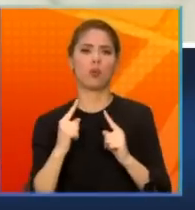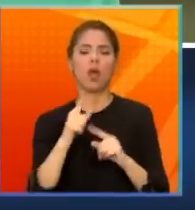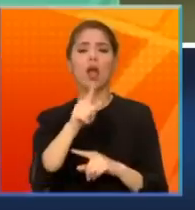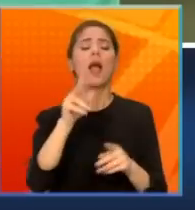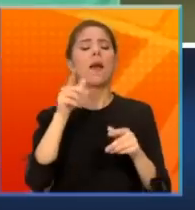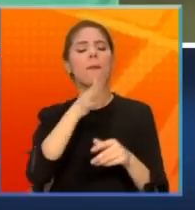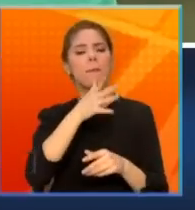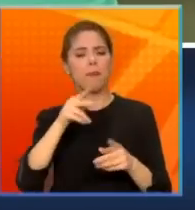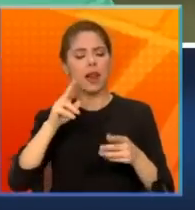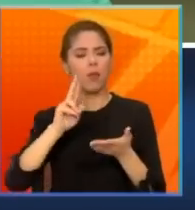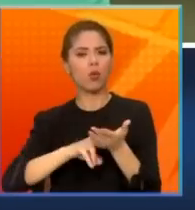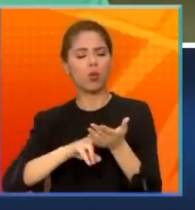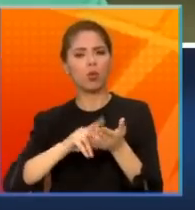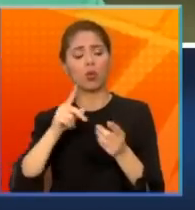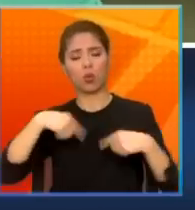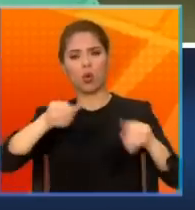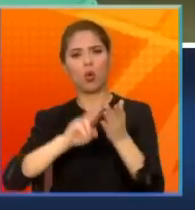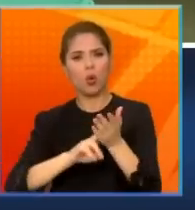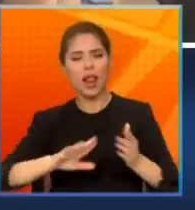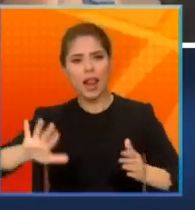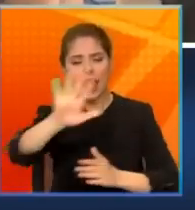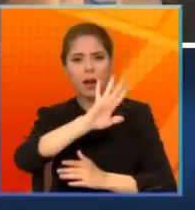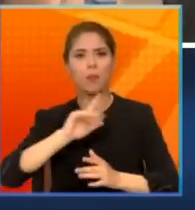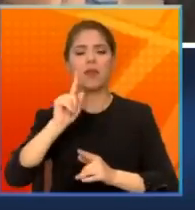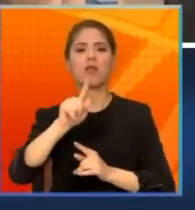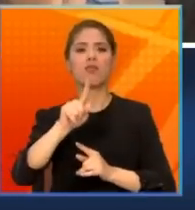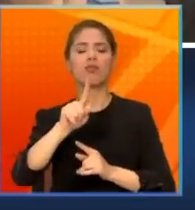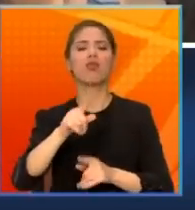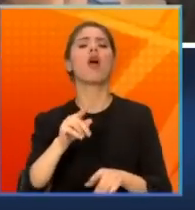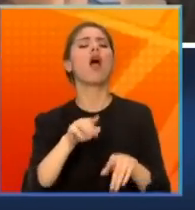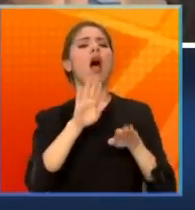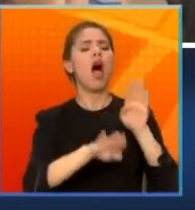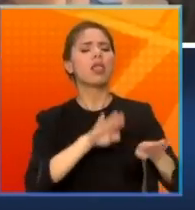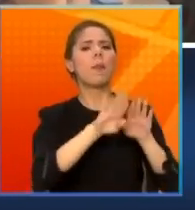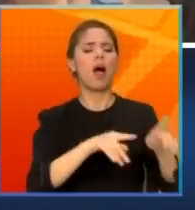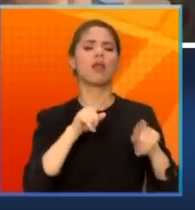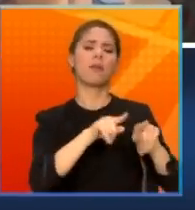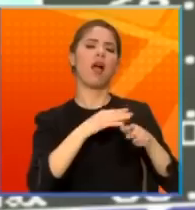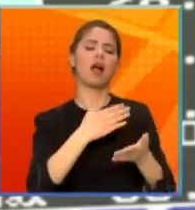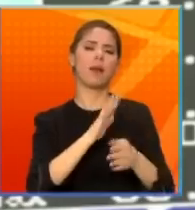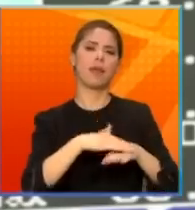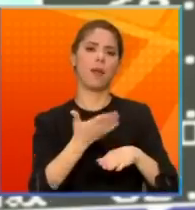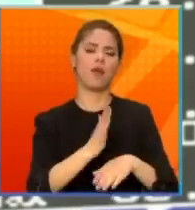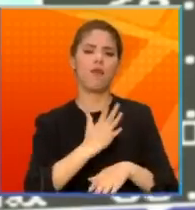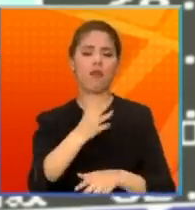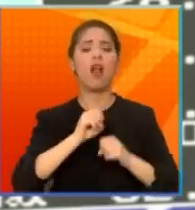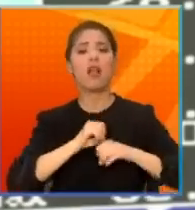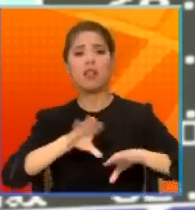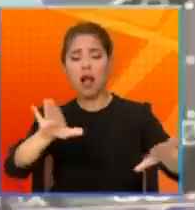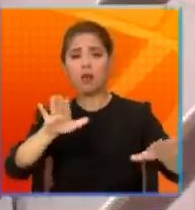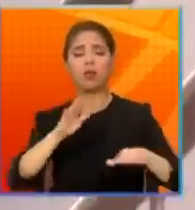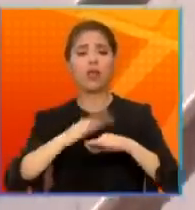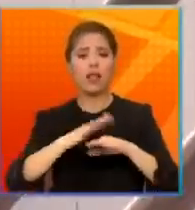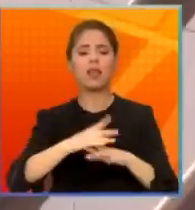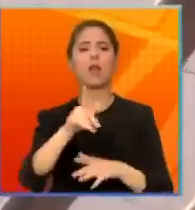Ve bilim kurulu üyelerimiz şu anda bunları adım adım takip etmektedirler. Salgın üzerinden